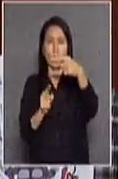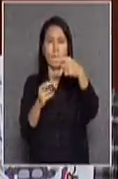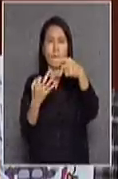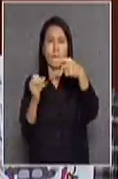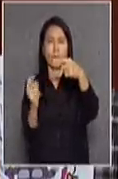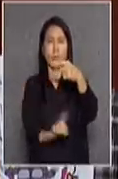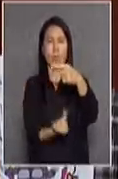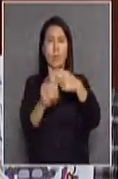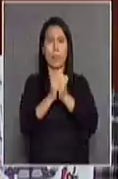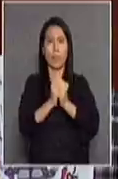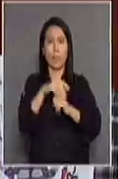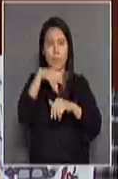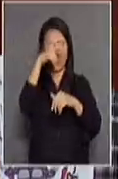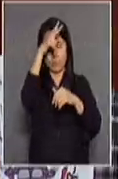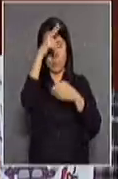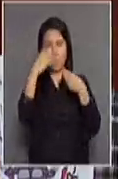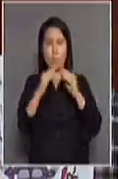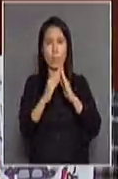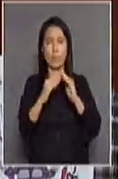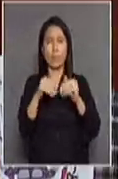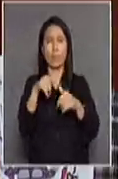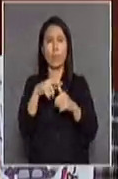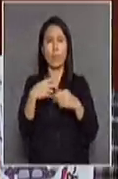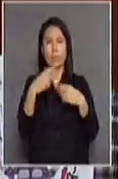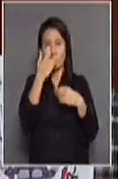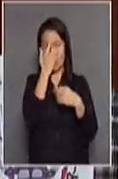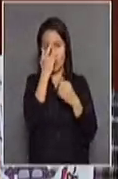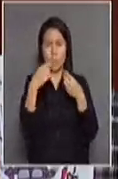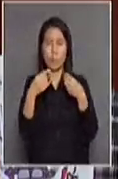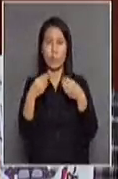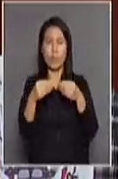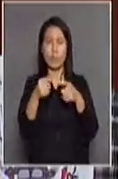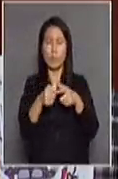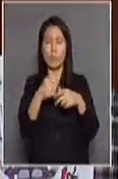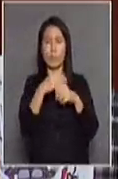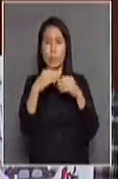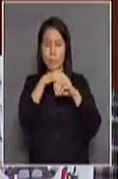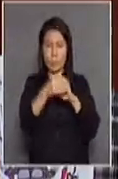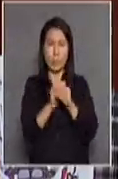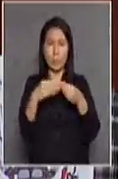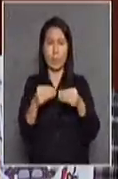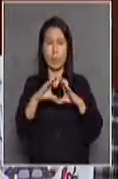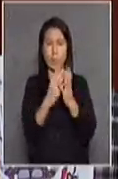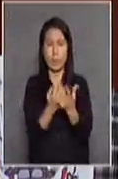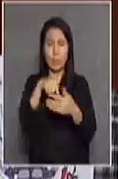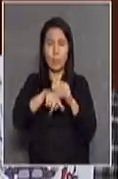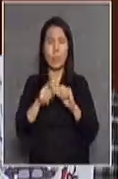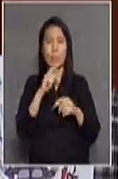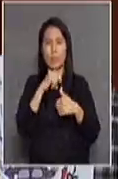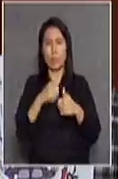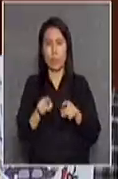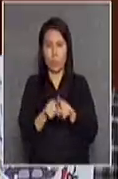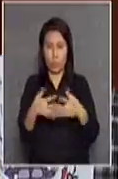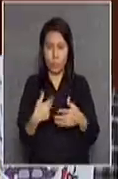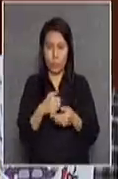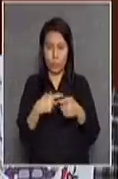1130萬元，相當於教育局德育、公民及國民教育組就員工薪酬及附帶